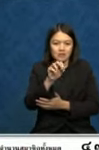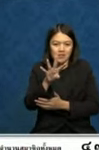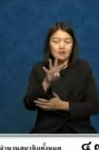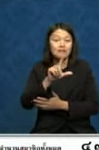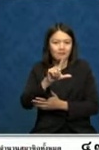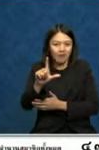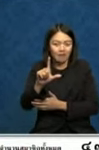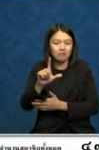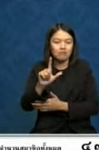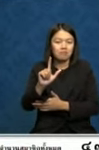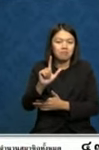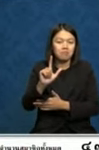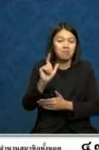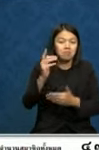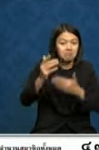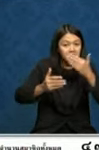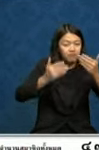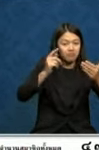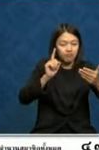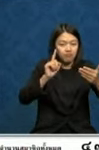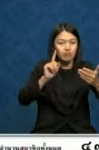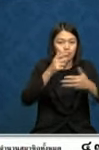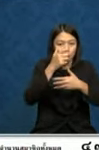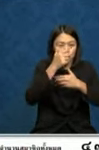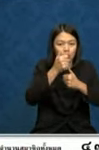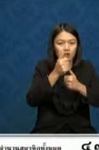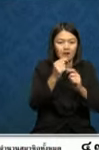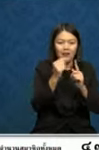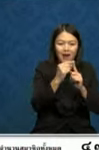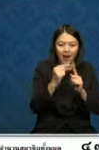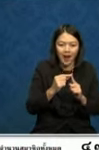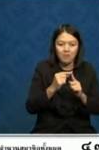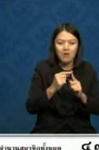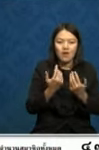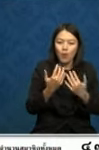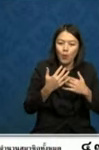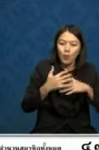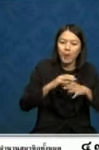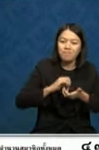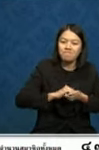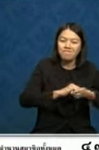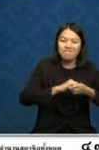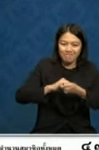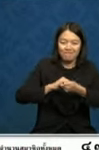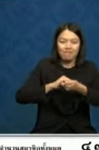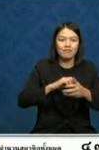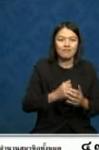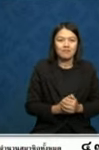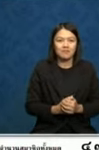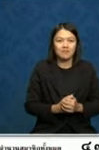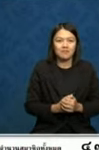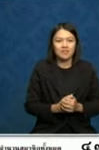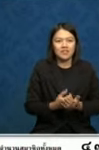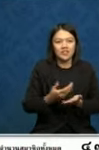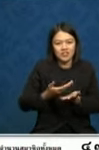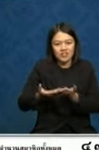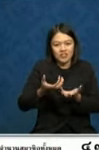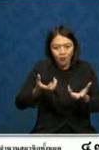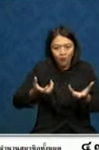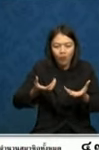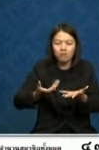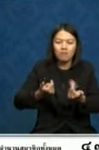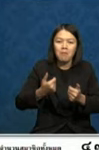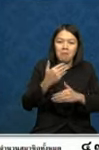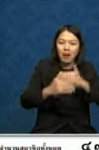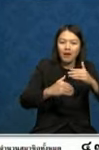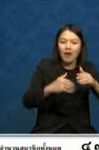กิจกรรมนะครับน่าสนใจนะครับมีการใช้คําว่าสร้างความสมานฉันท์นะครับมีการจัดซื้อครุภัณฑ์มีการ